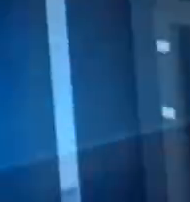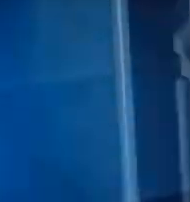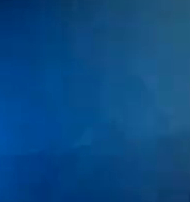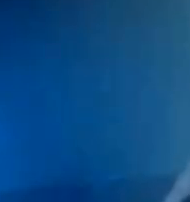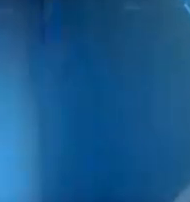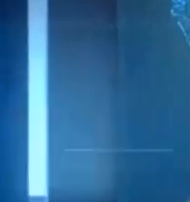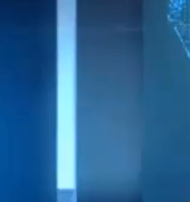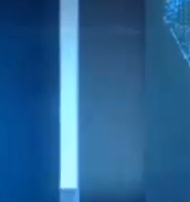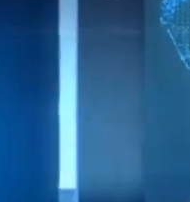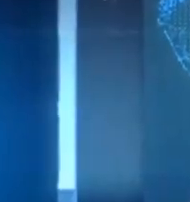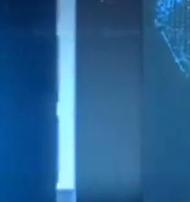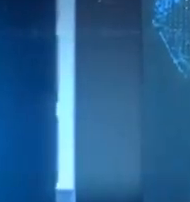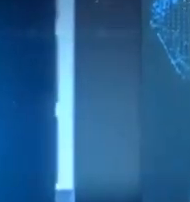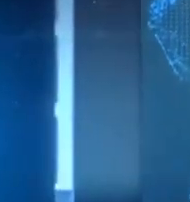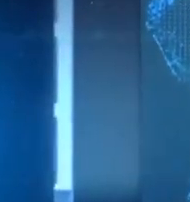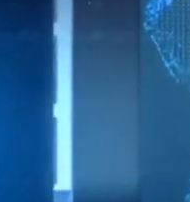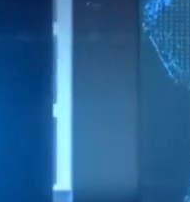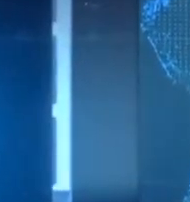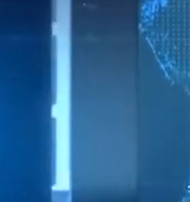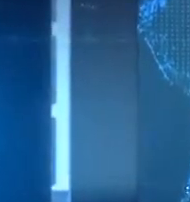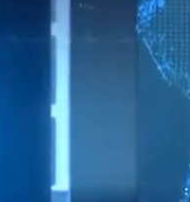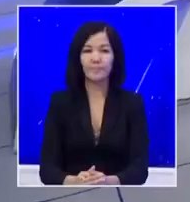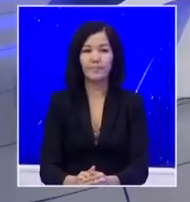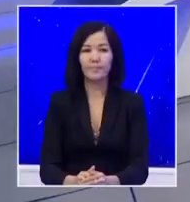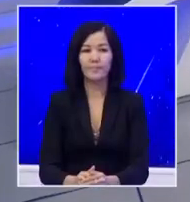Цой, Ержан Дүйсен, Жетісу арнасы.